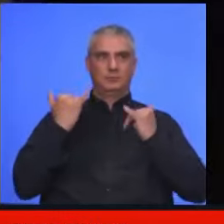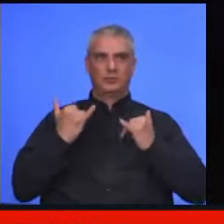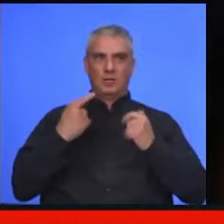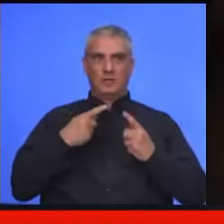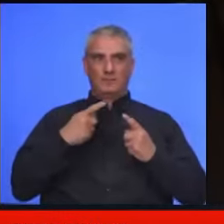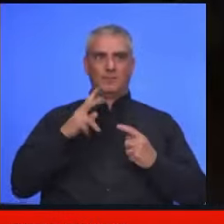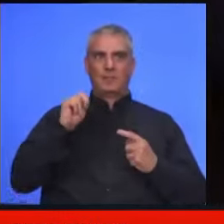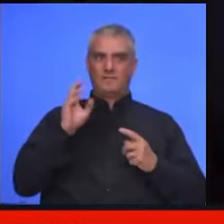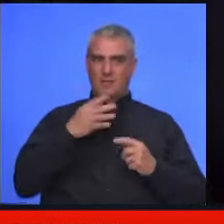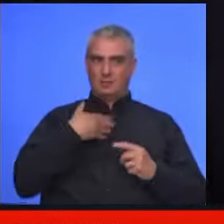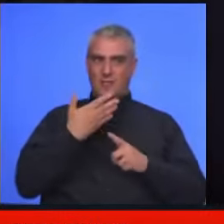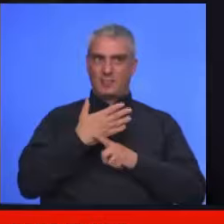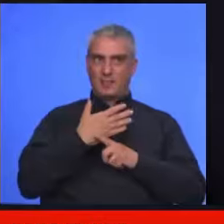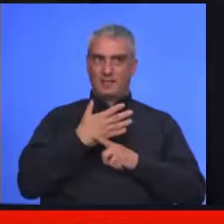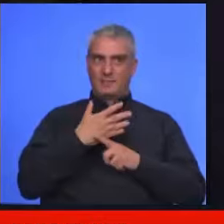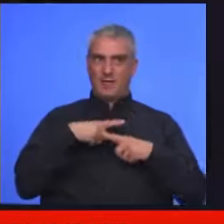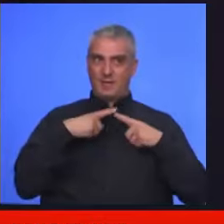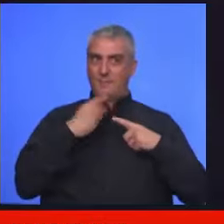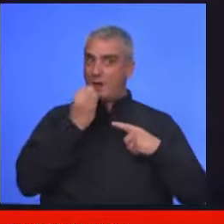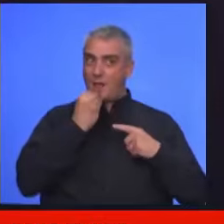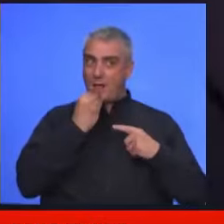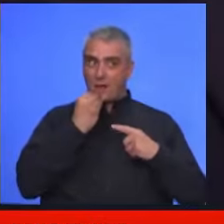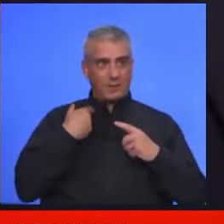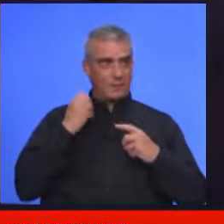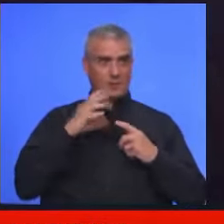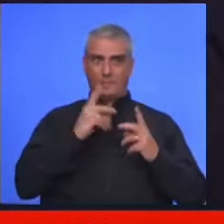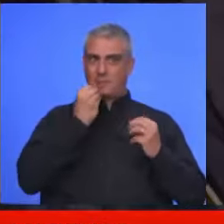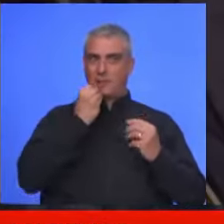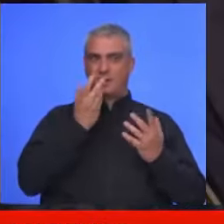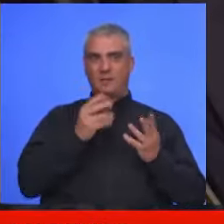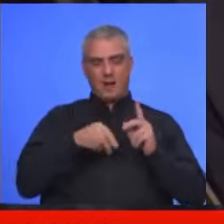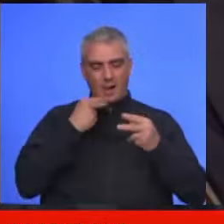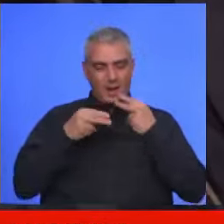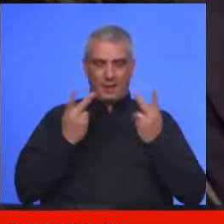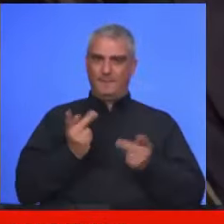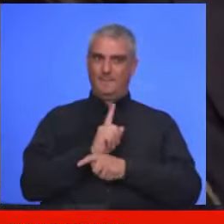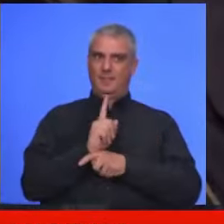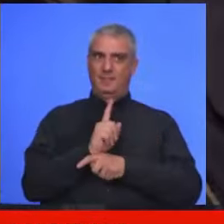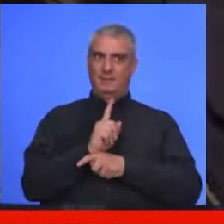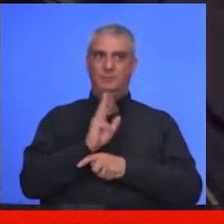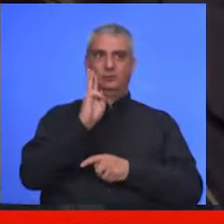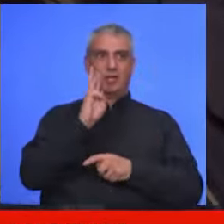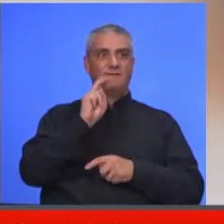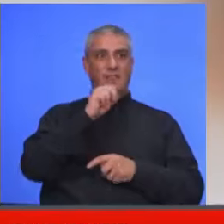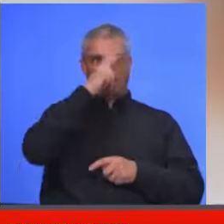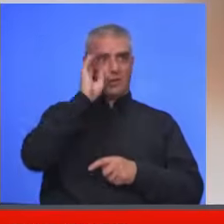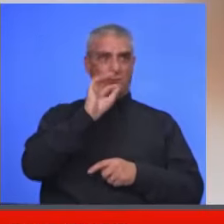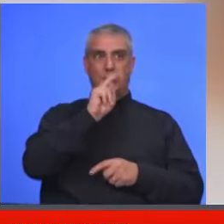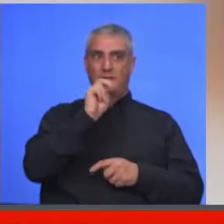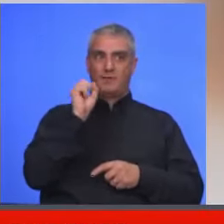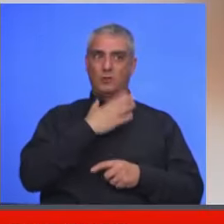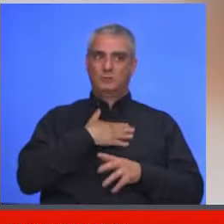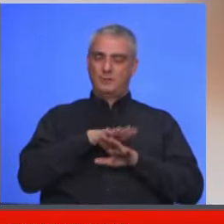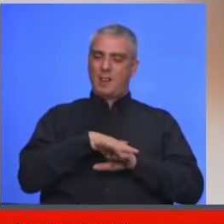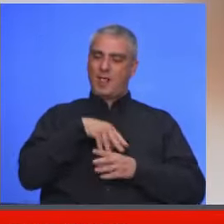ניבה, את בעניין של דגים נעים? לא. מה, לאכול כאילו? אני לא באתי לאכול. בהתחלה, נשנשו כזה, בינתיים. כששי וניבה, הוריו של עומר, רוצים לחוש